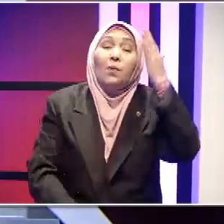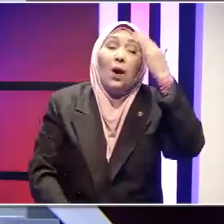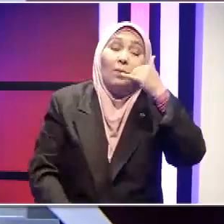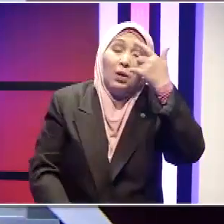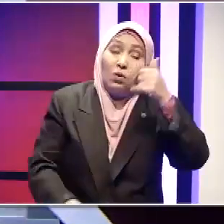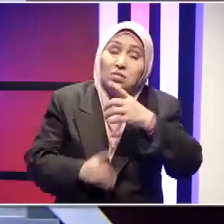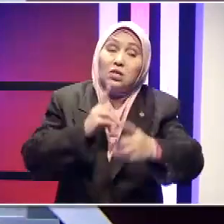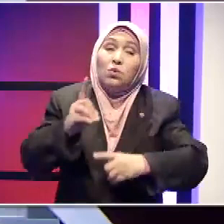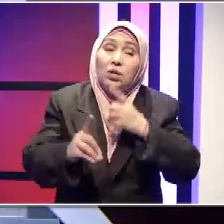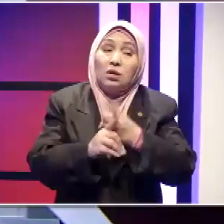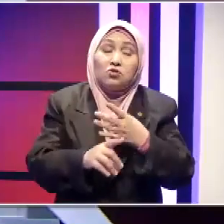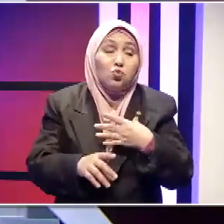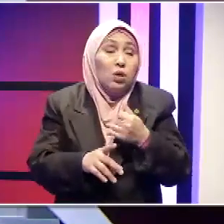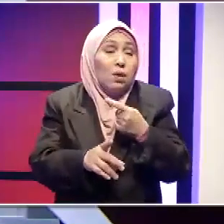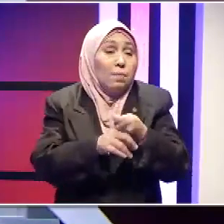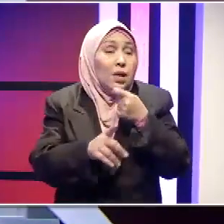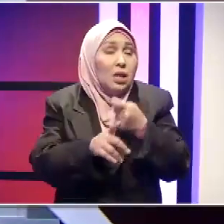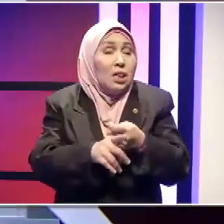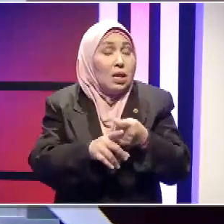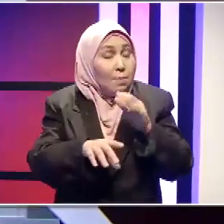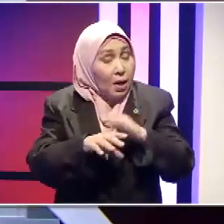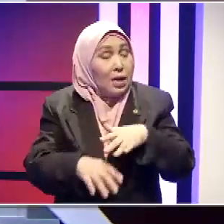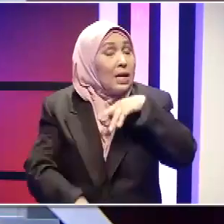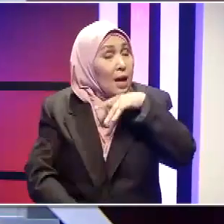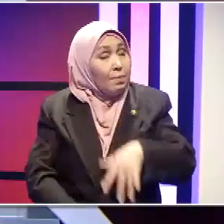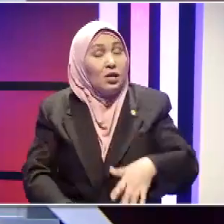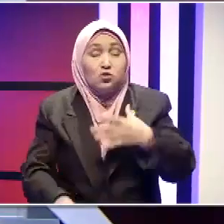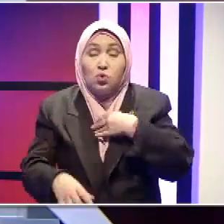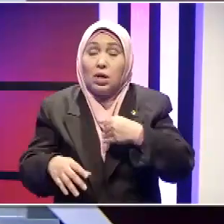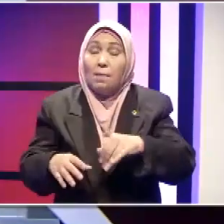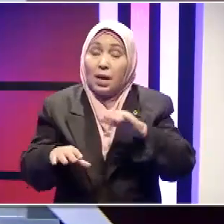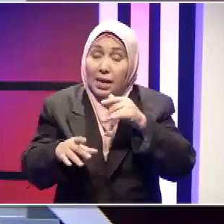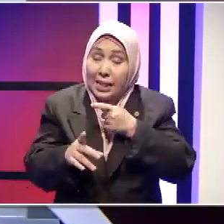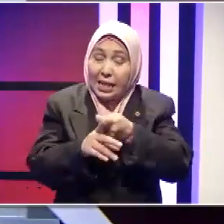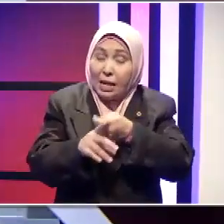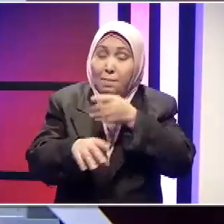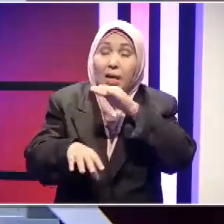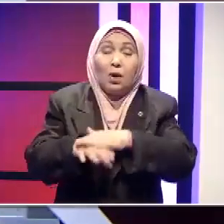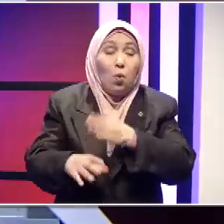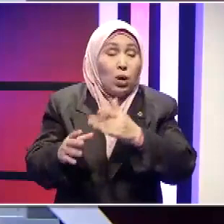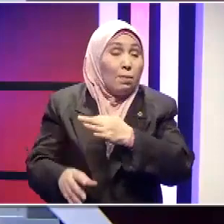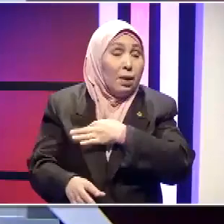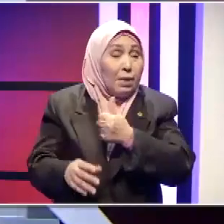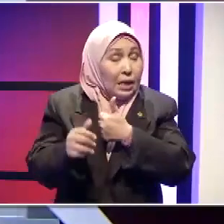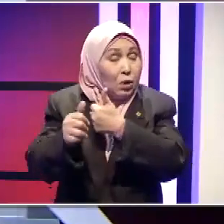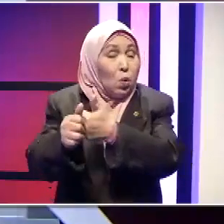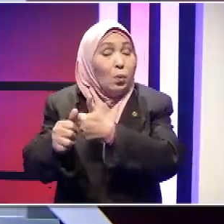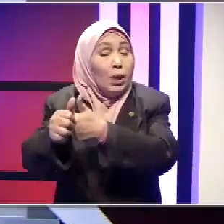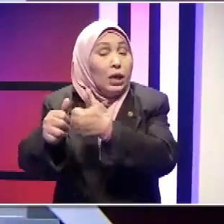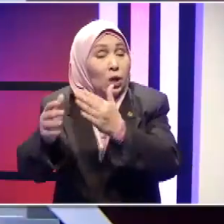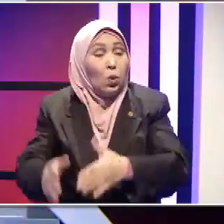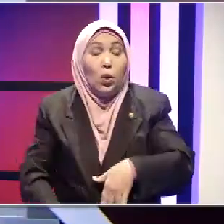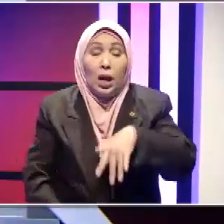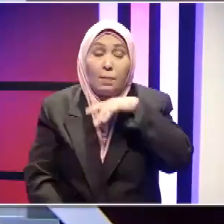atas dunia ini mereka cukup early kupergi pada nabi kepada orang beriman ya katanya Follow ya pengikut